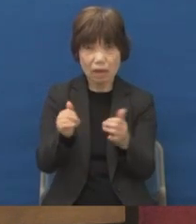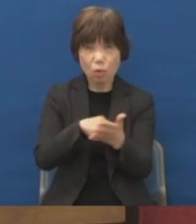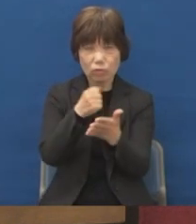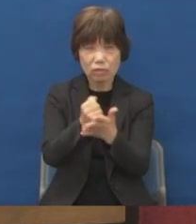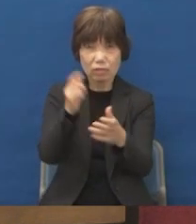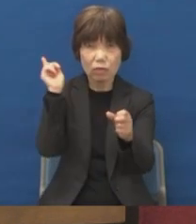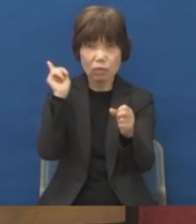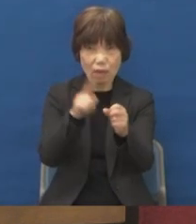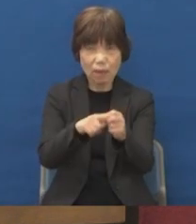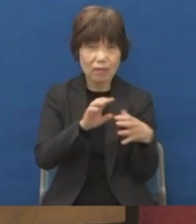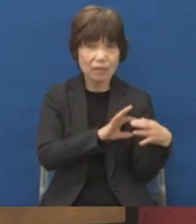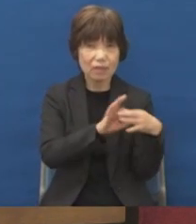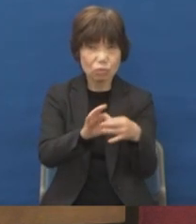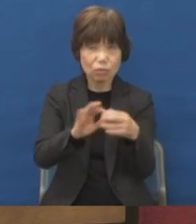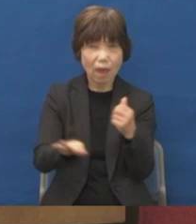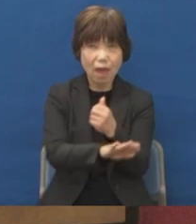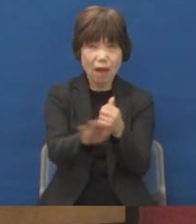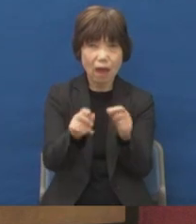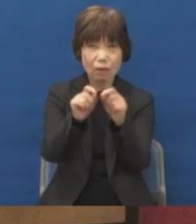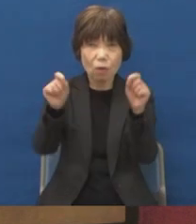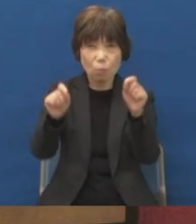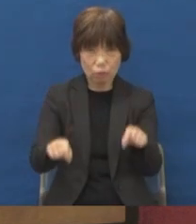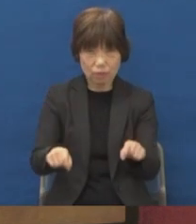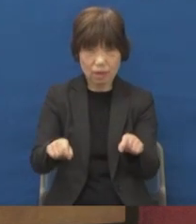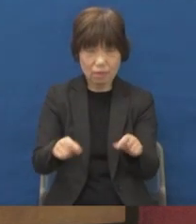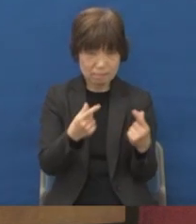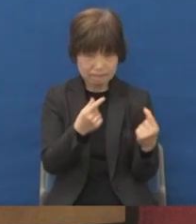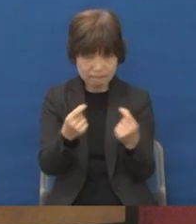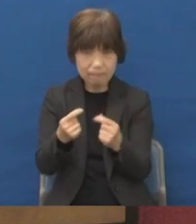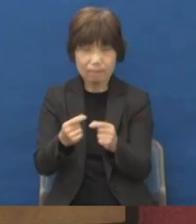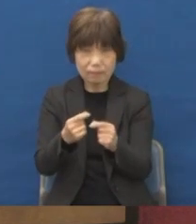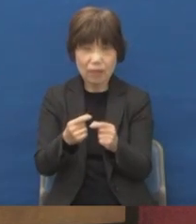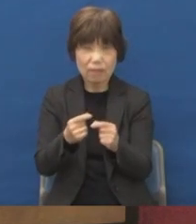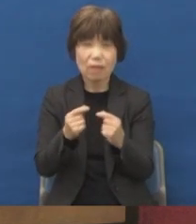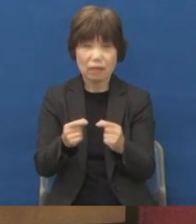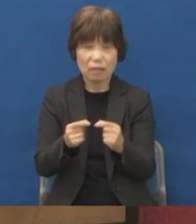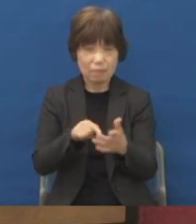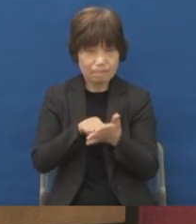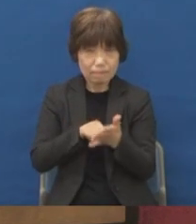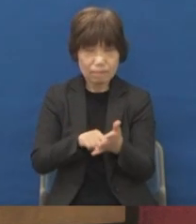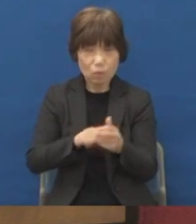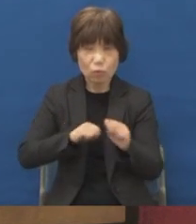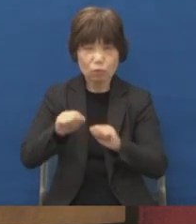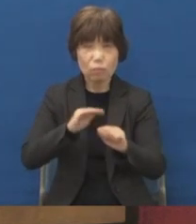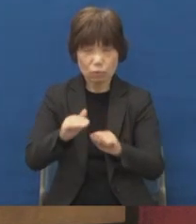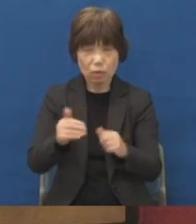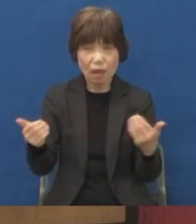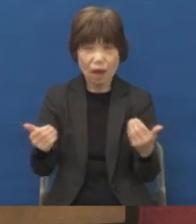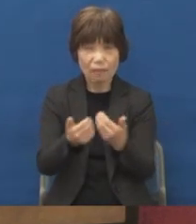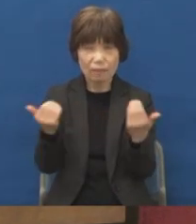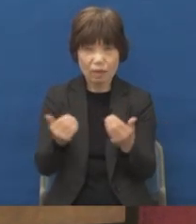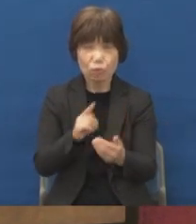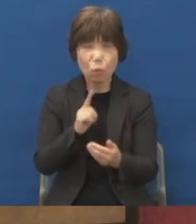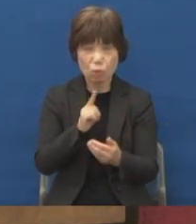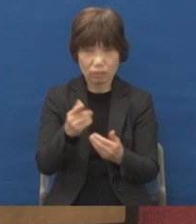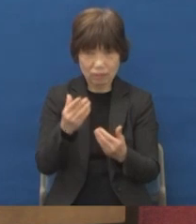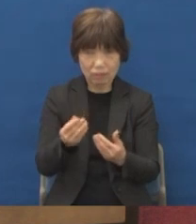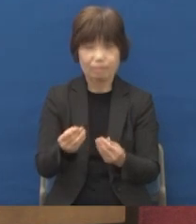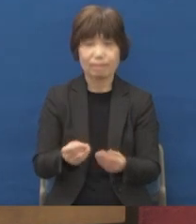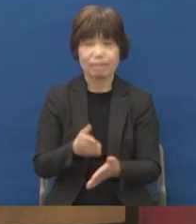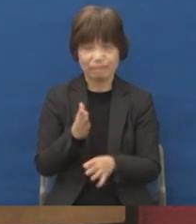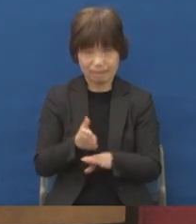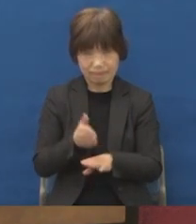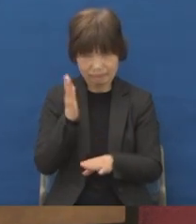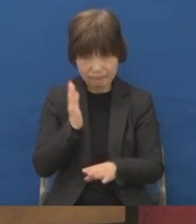き環境問題に徹底的に取り組むことを表明して反対討論といたします。ご清聴ありがとうございました。